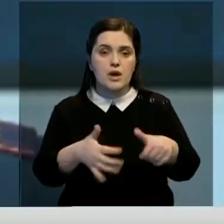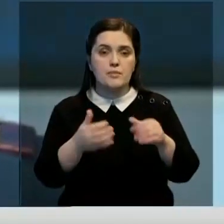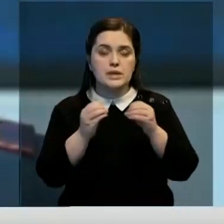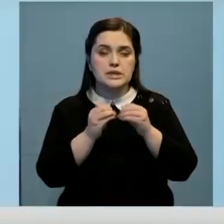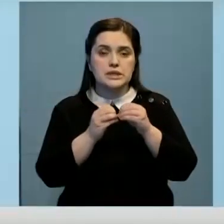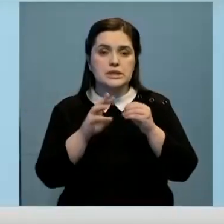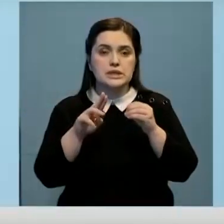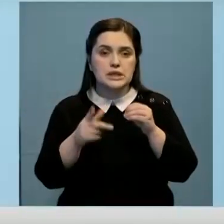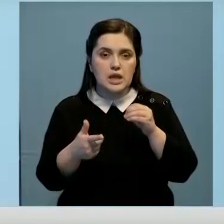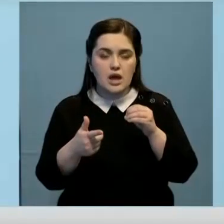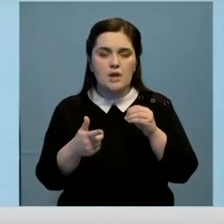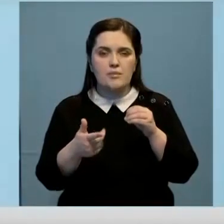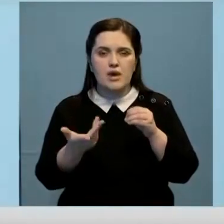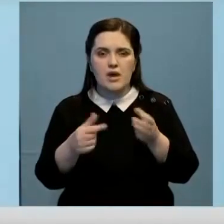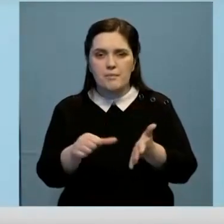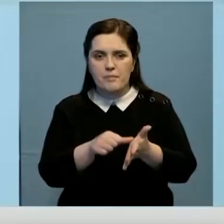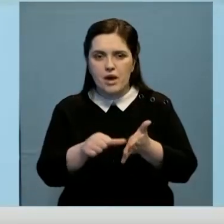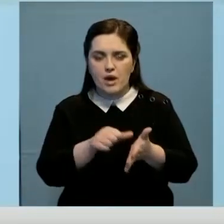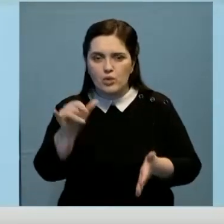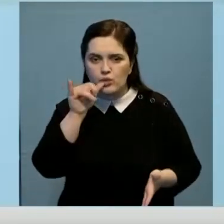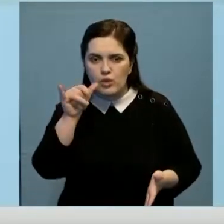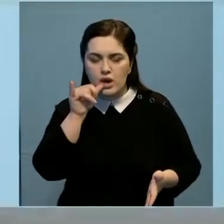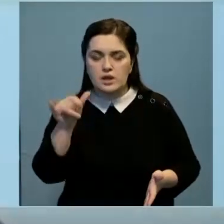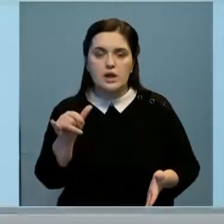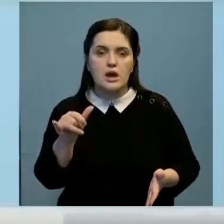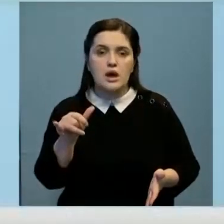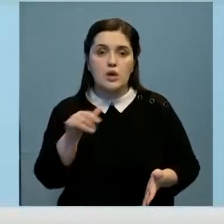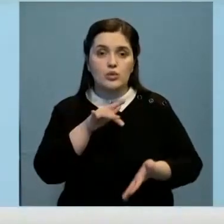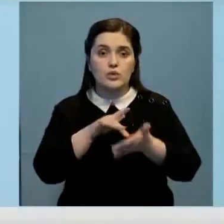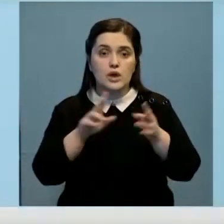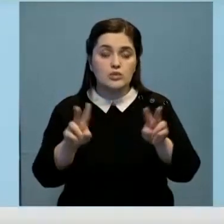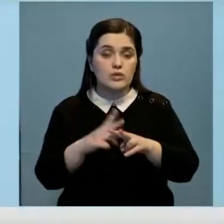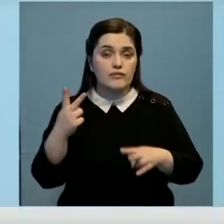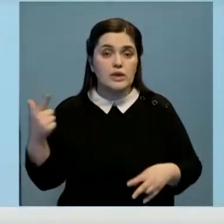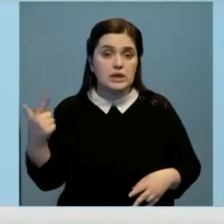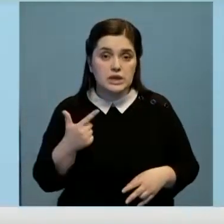10 килограмм марихуаны. В городе Нур-Султан задержаны 2 гражданина